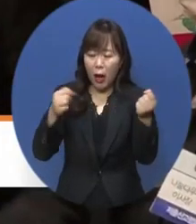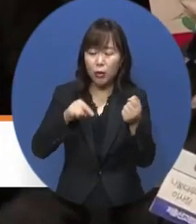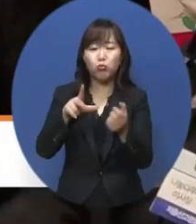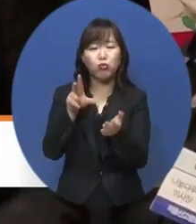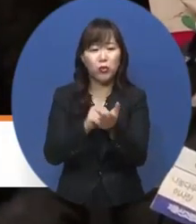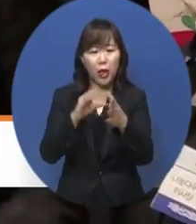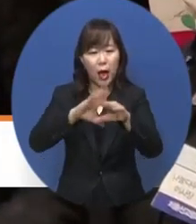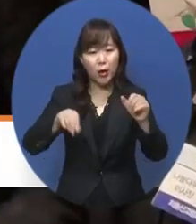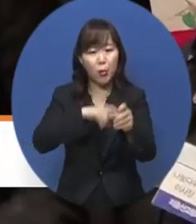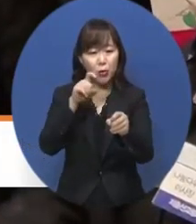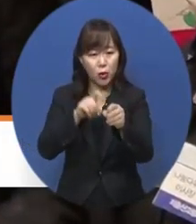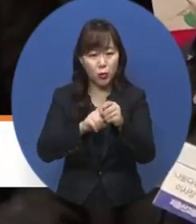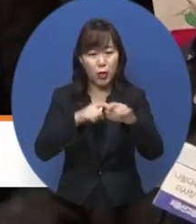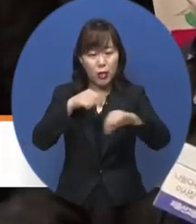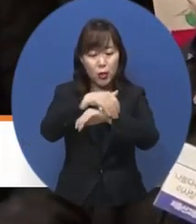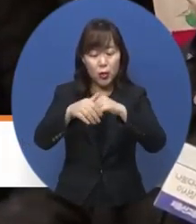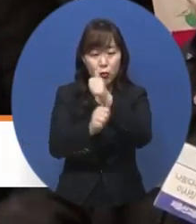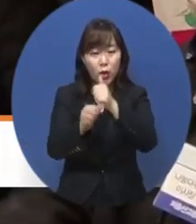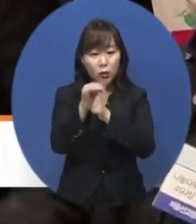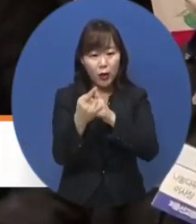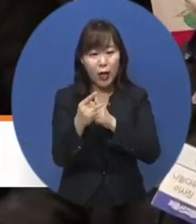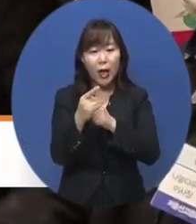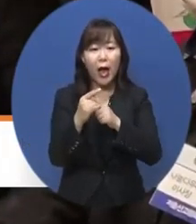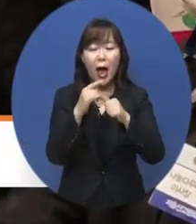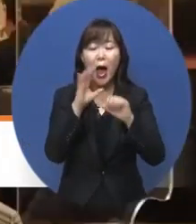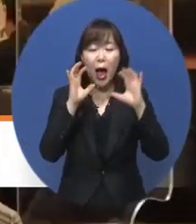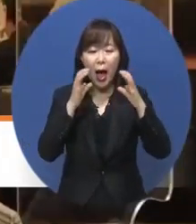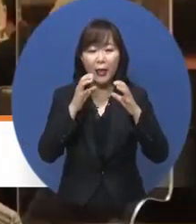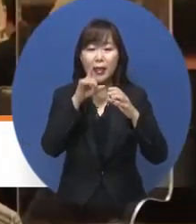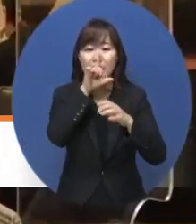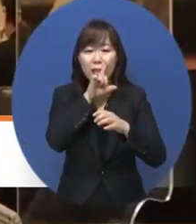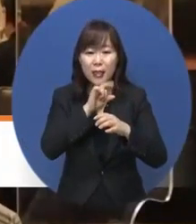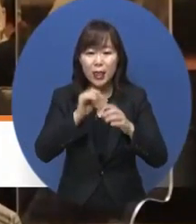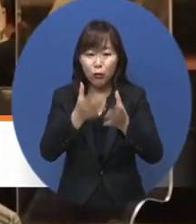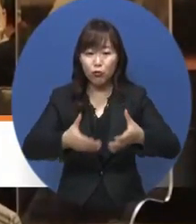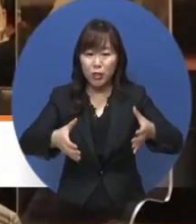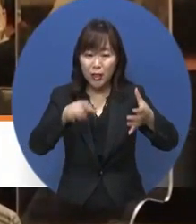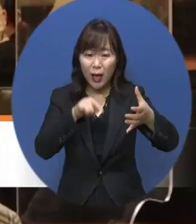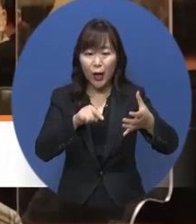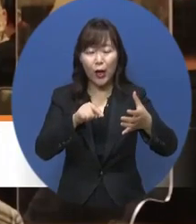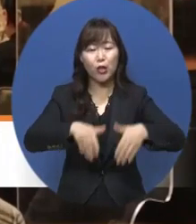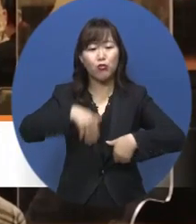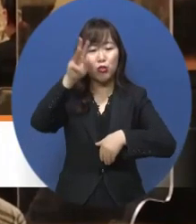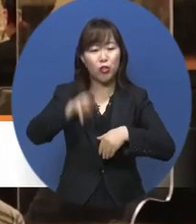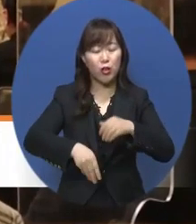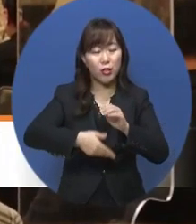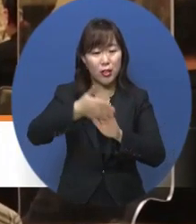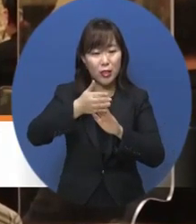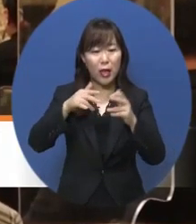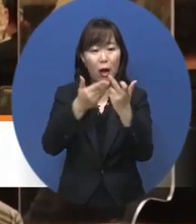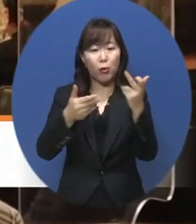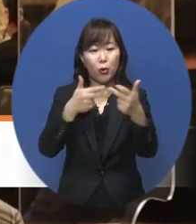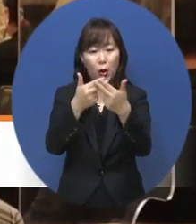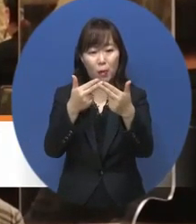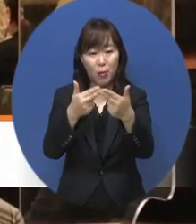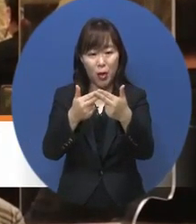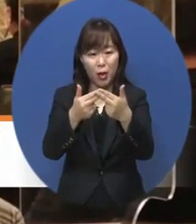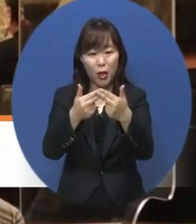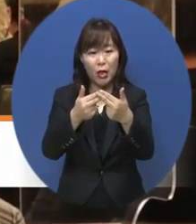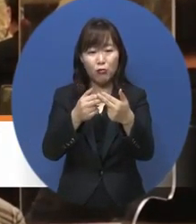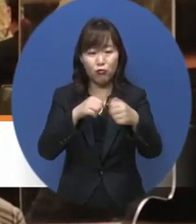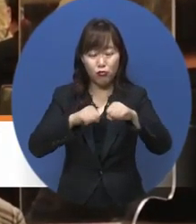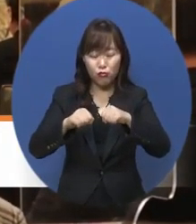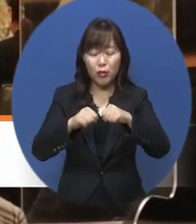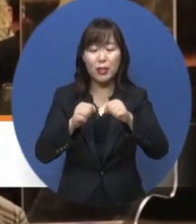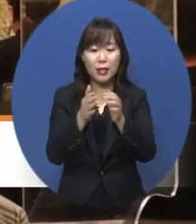구성된 정책위원회인 아기새둥지가 춘천시 근화동에서 강원도 협회 출범식을 갖고